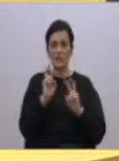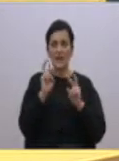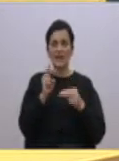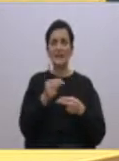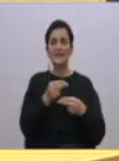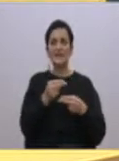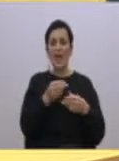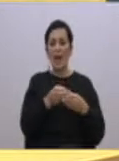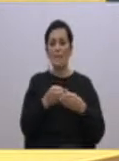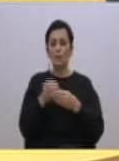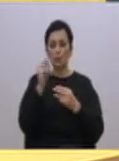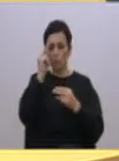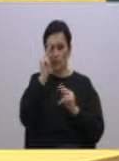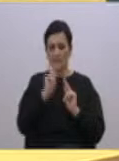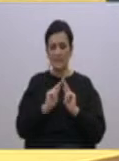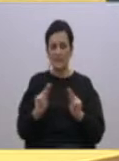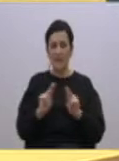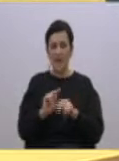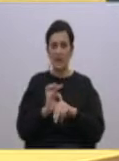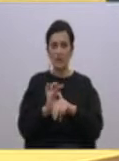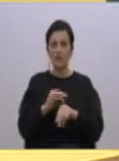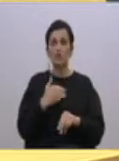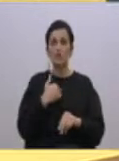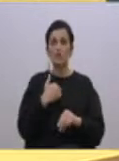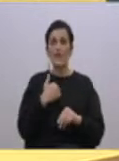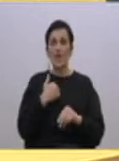თემატური ტრეინინგი. ჩვენი გეგმა